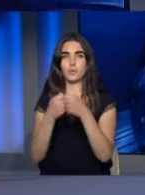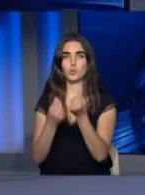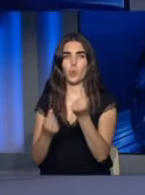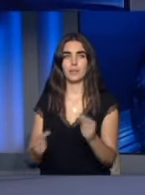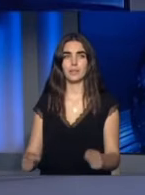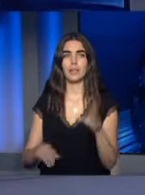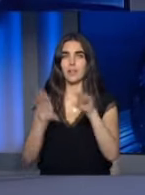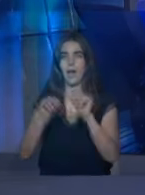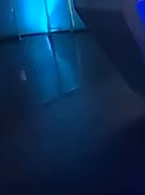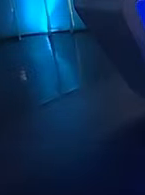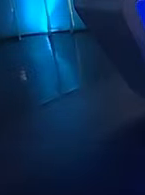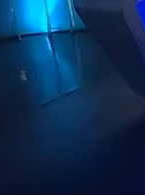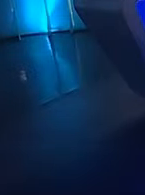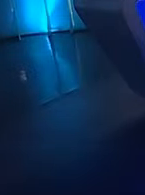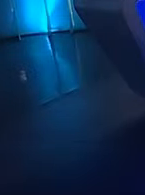فنوا